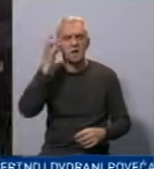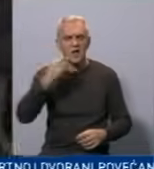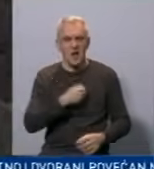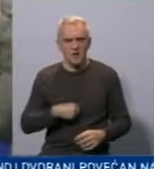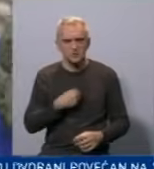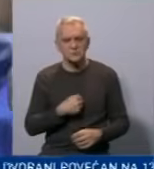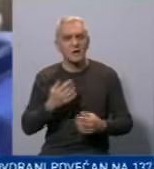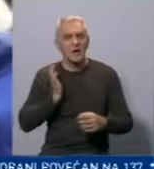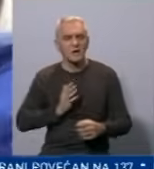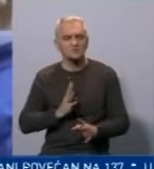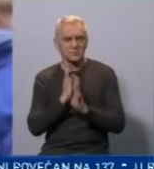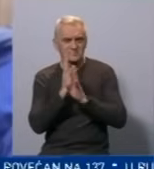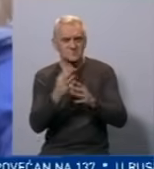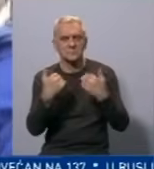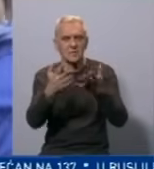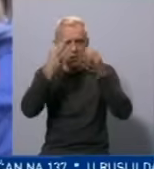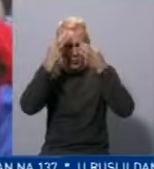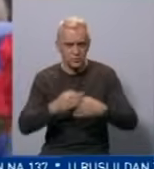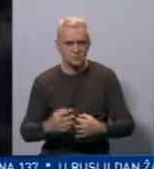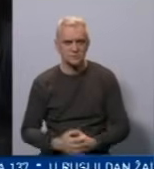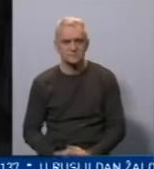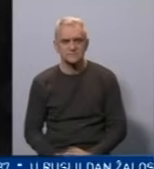Građani u kolonama čekaju da odaju počast ubijenima.